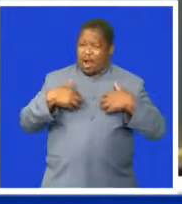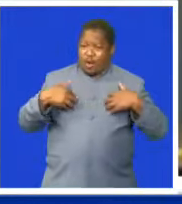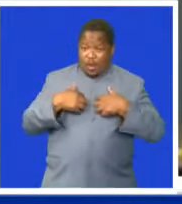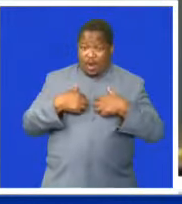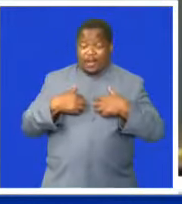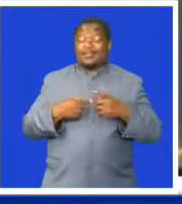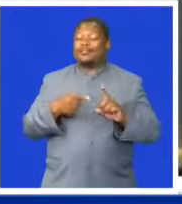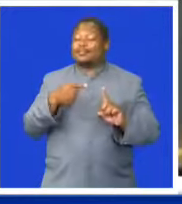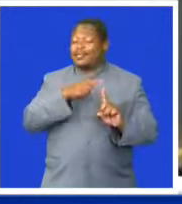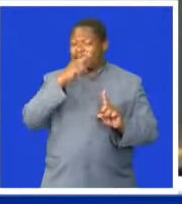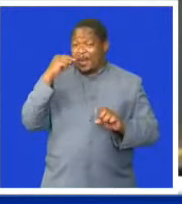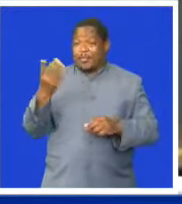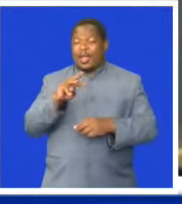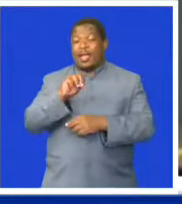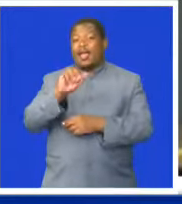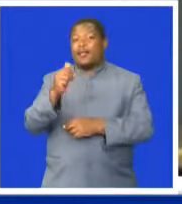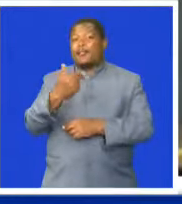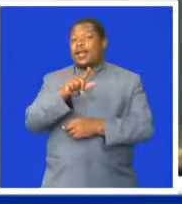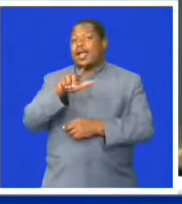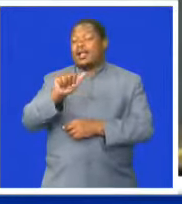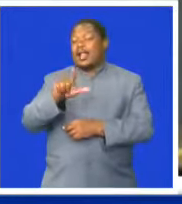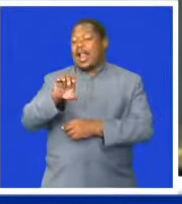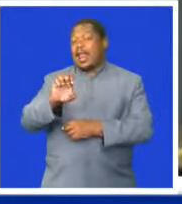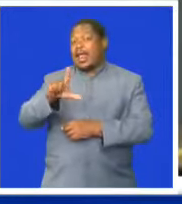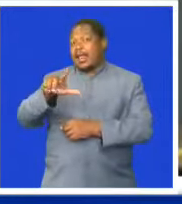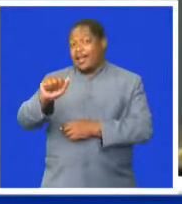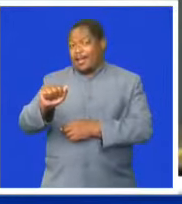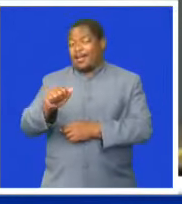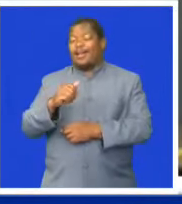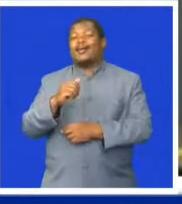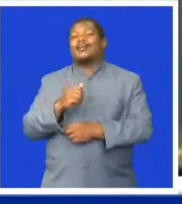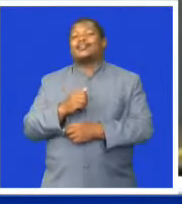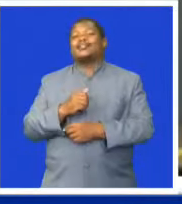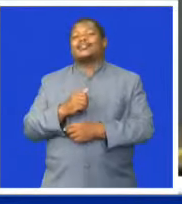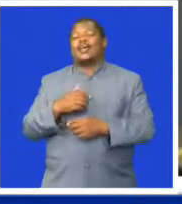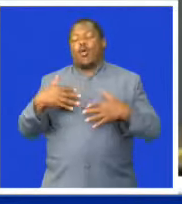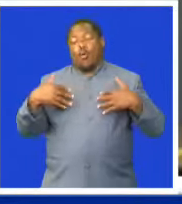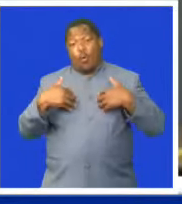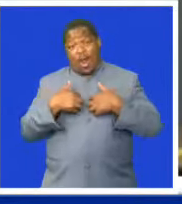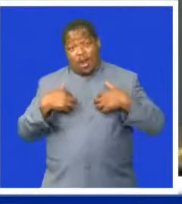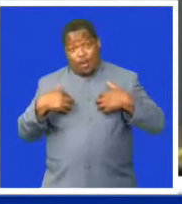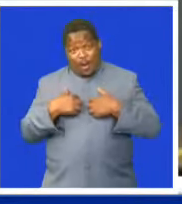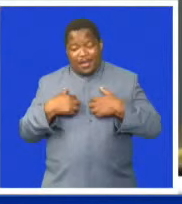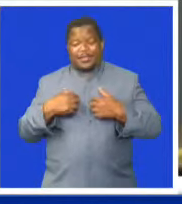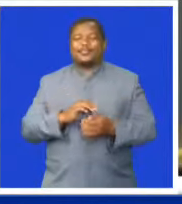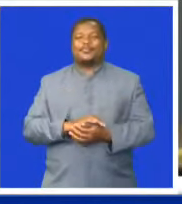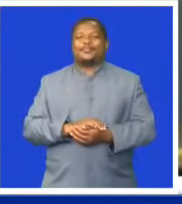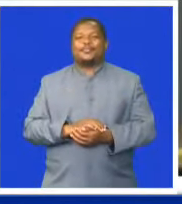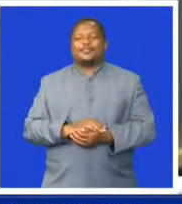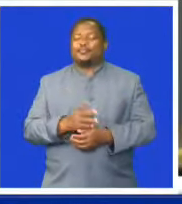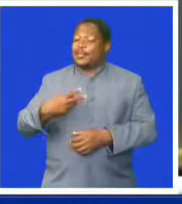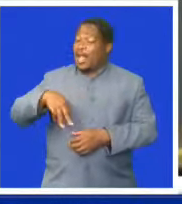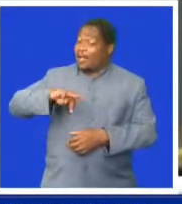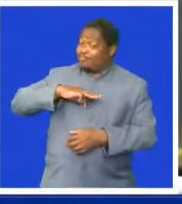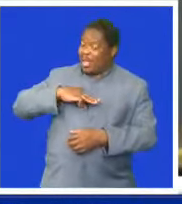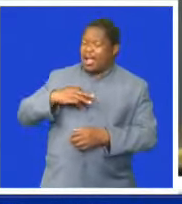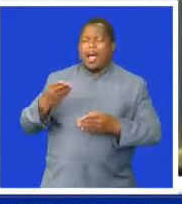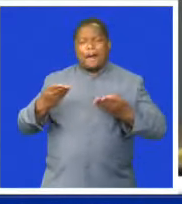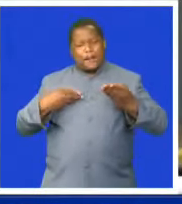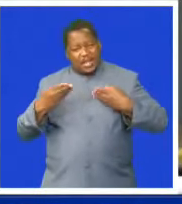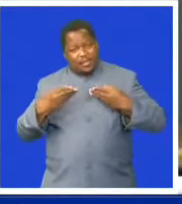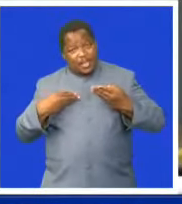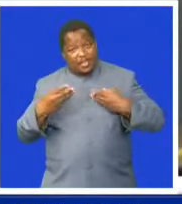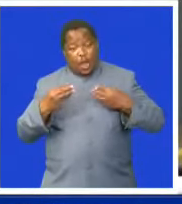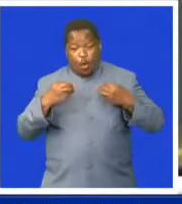lengathi uyahlongota kuvetha kuphakamisa ihloko njengemamba. Ngithi ke thina lesithengisa lotshwala namuhla nje sijajuliswa